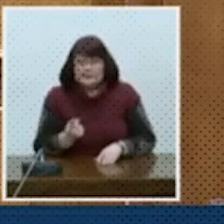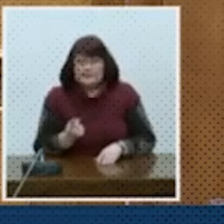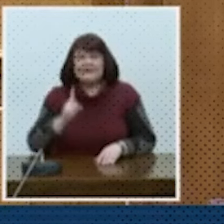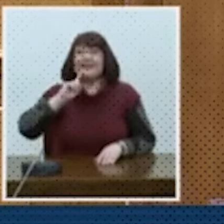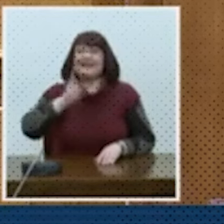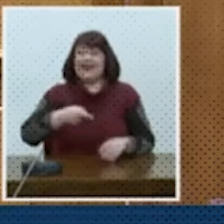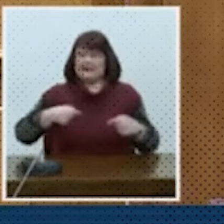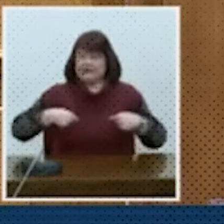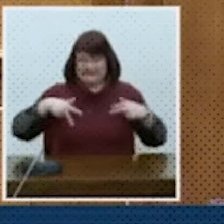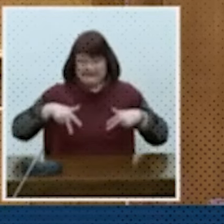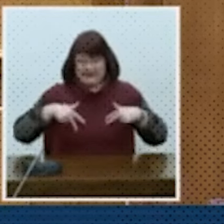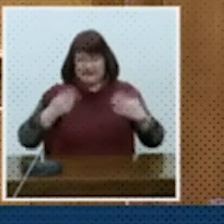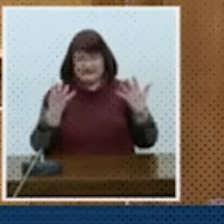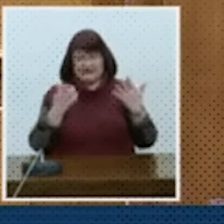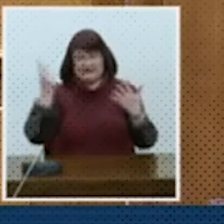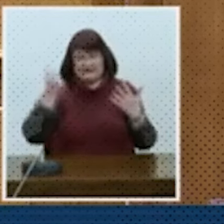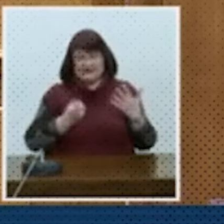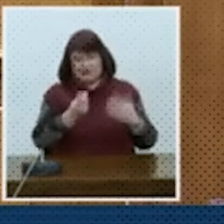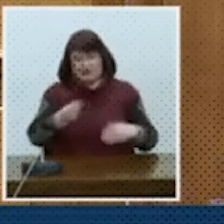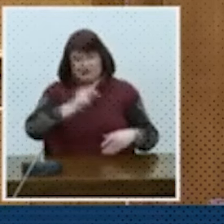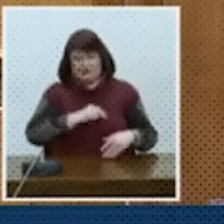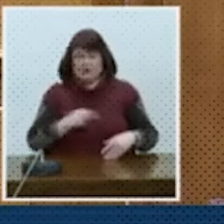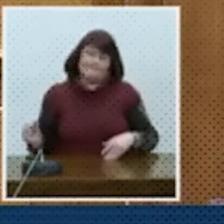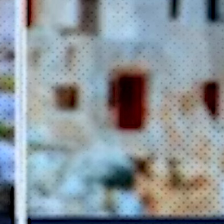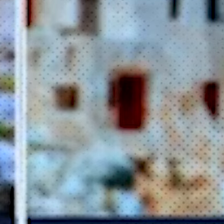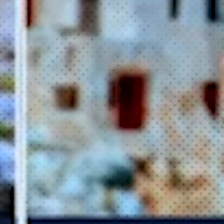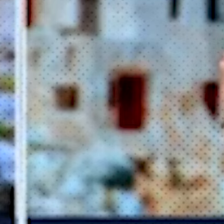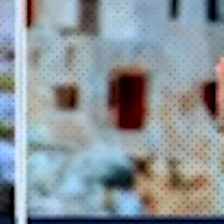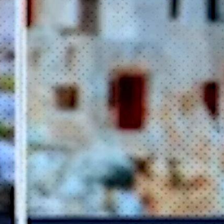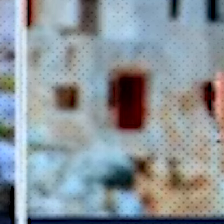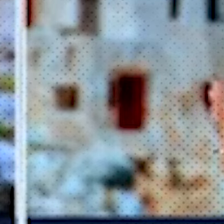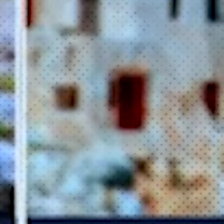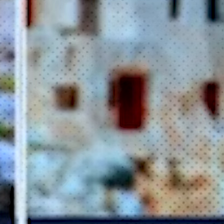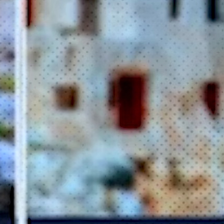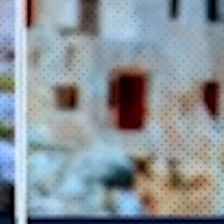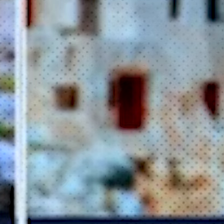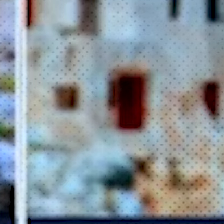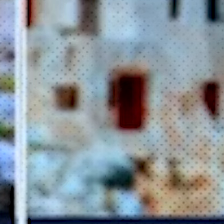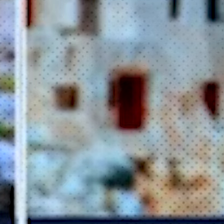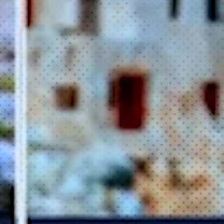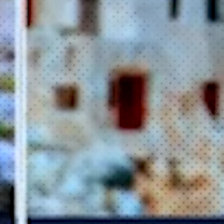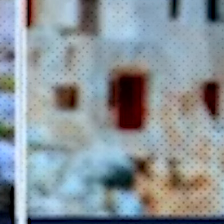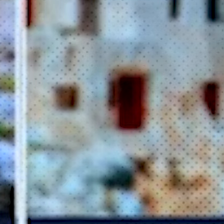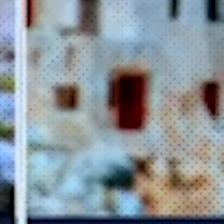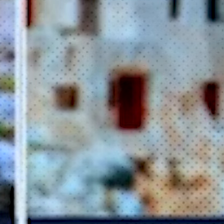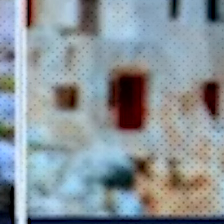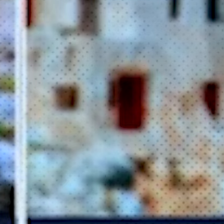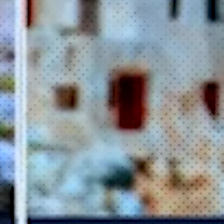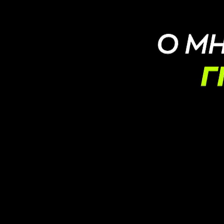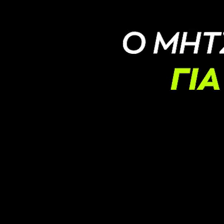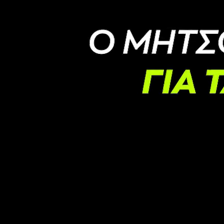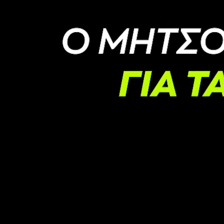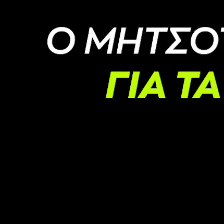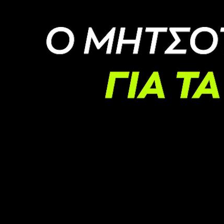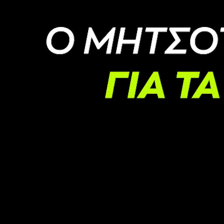το 90% των υπερκερδών θα επιστραφεί στο ελληνικό δημόσιο. Την ενέργεια τώρα μιλούσε, δεν είμαι στο κοντρό να σας βγάλω τον κύριο Μητσοτάκη να τα